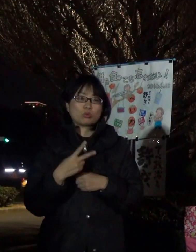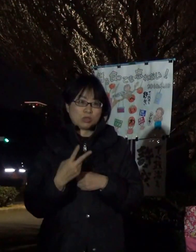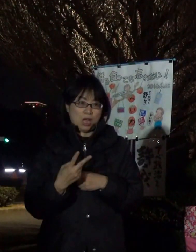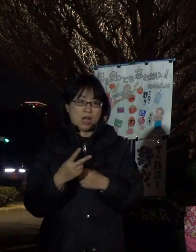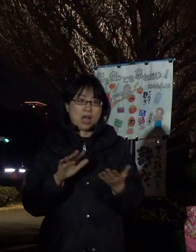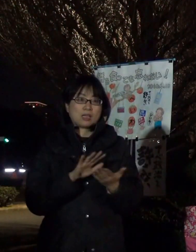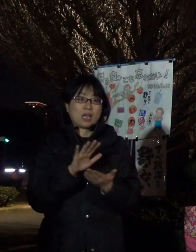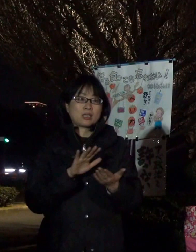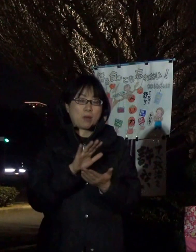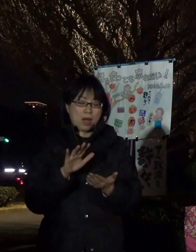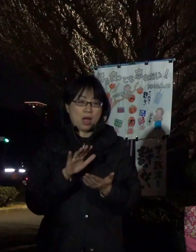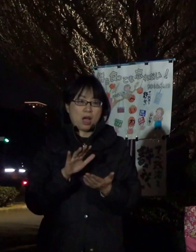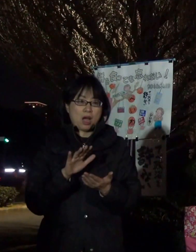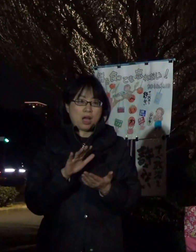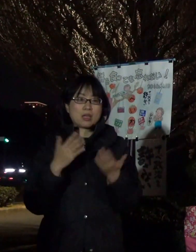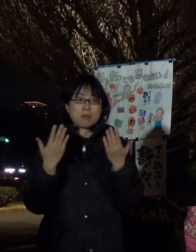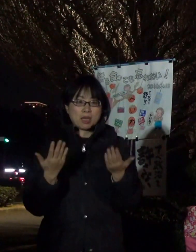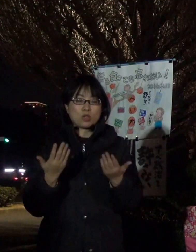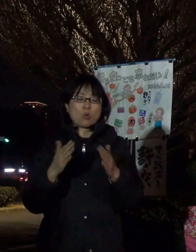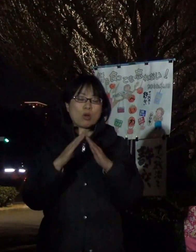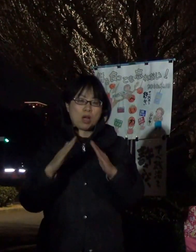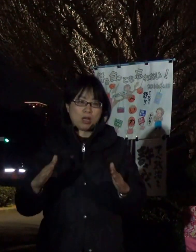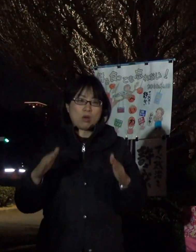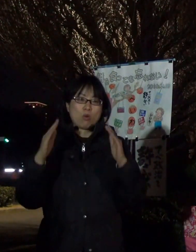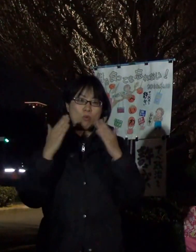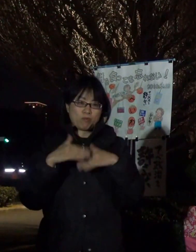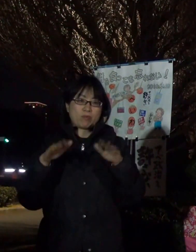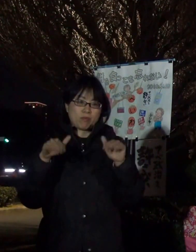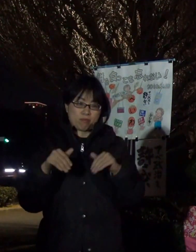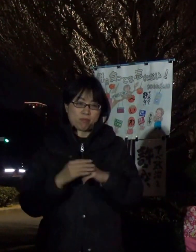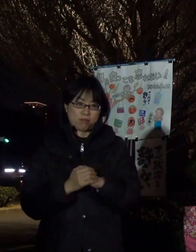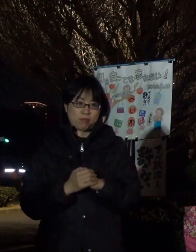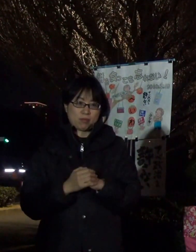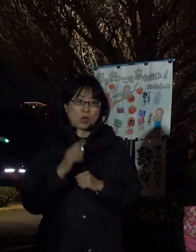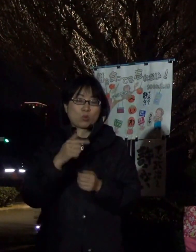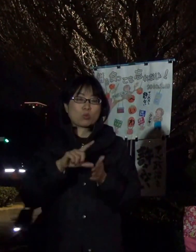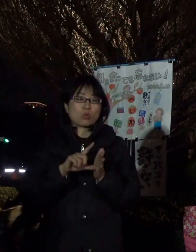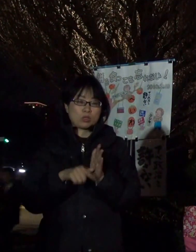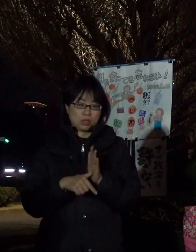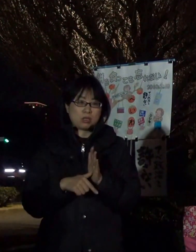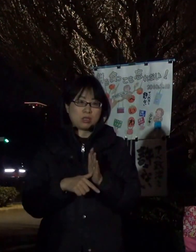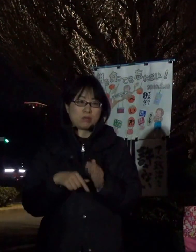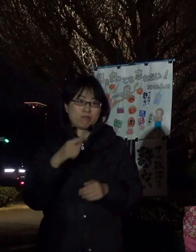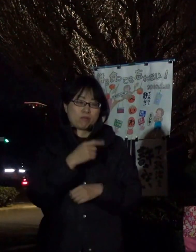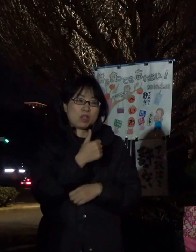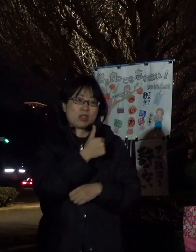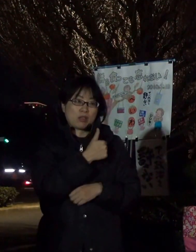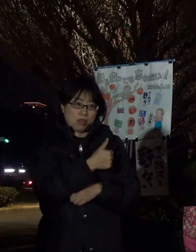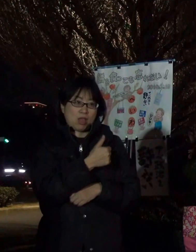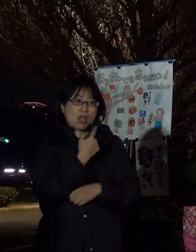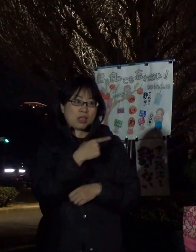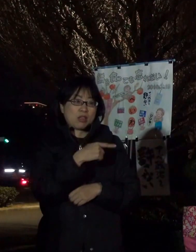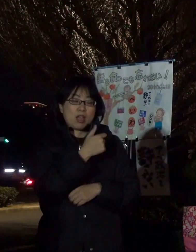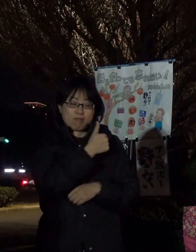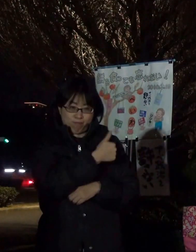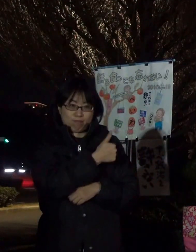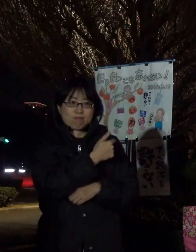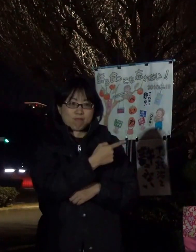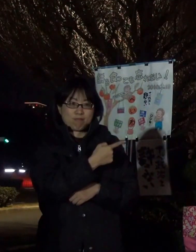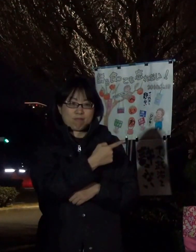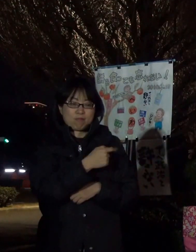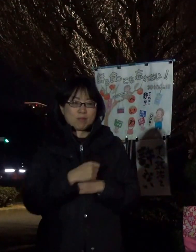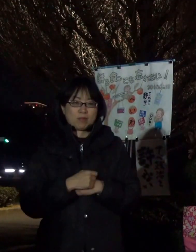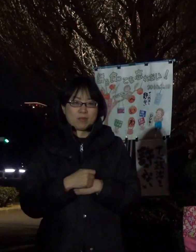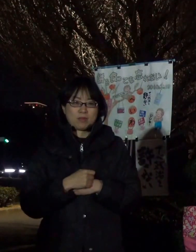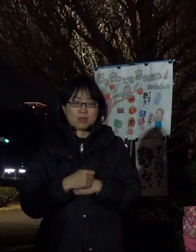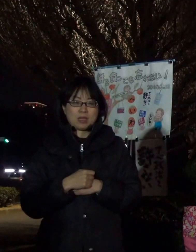で勉強会をやったんですね。その時にこの梅田さんが僕が開催してるっていうのを